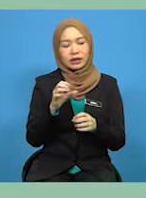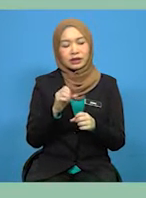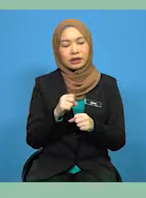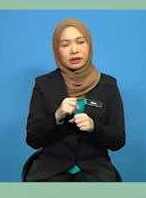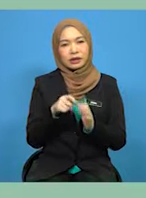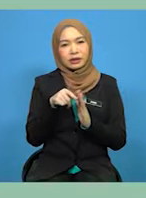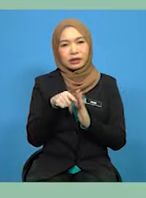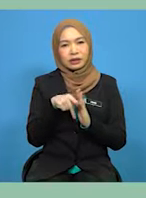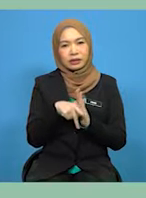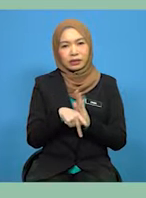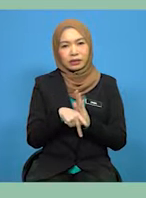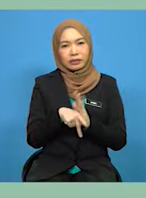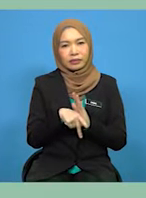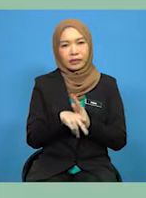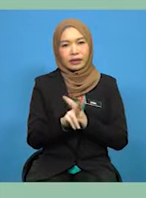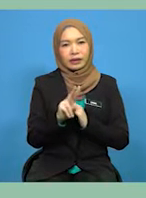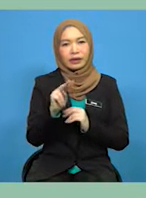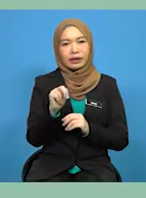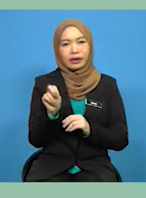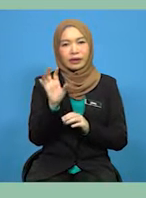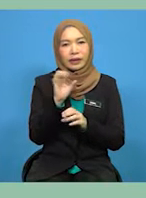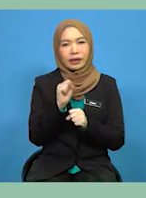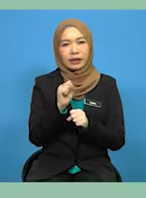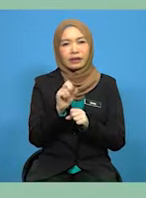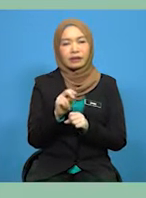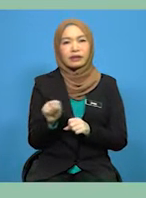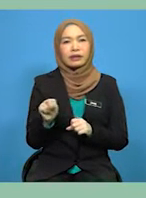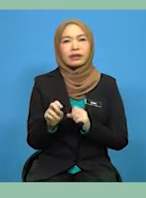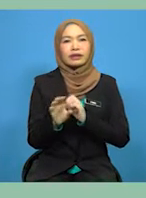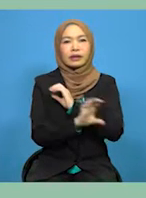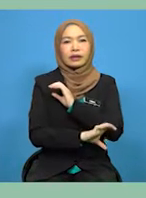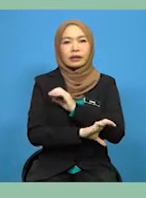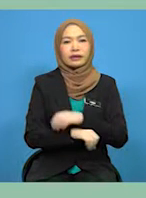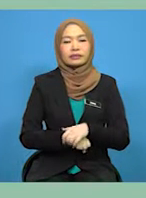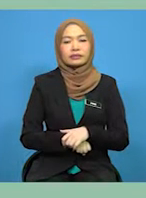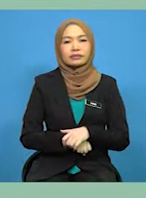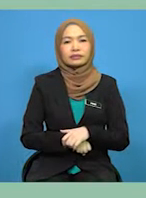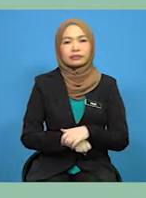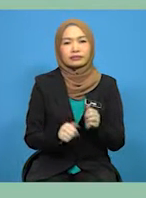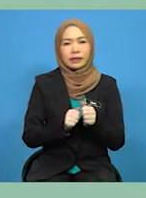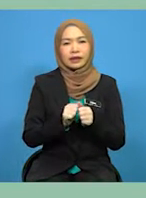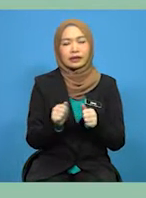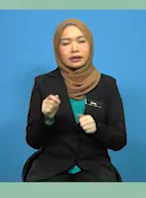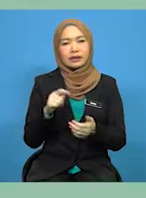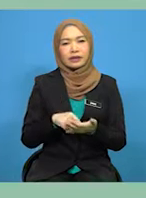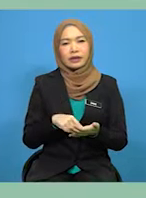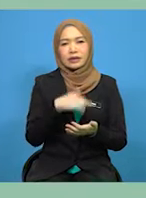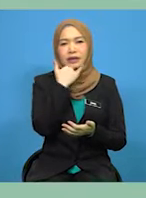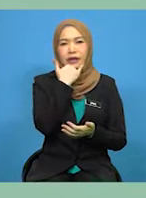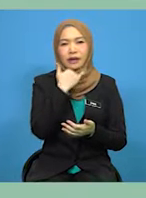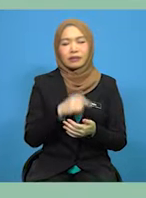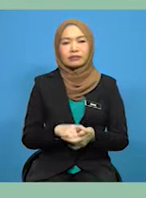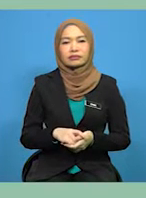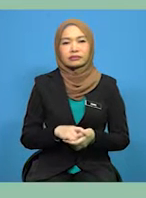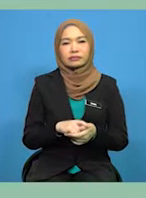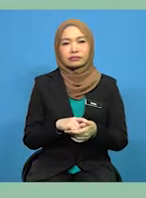diambil kira dalam perhitungan pendapatan negara kerana aktiviti ini salah di